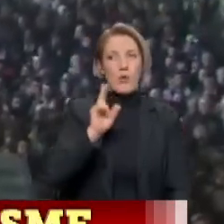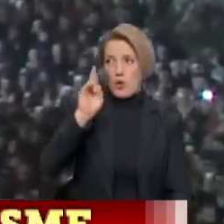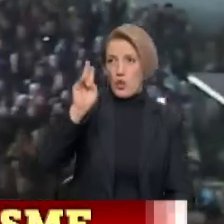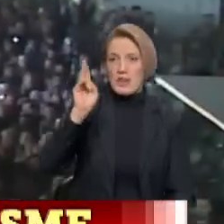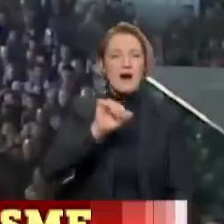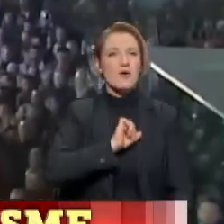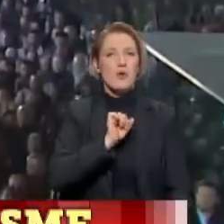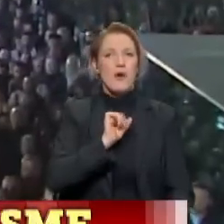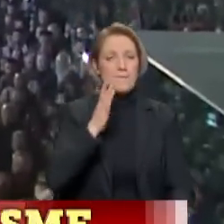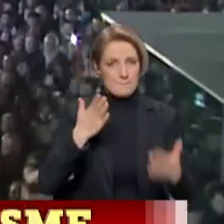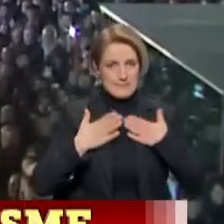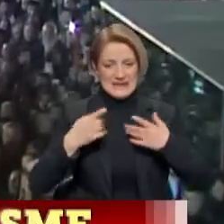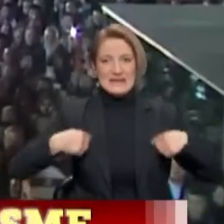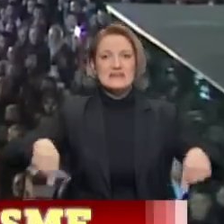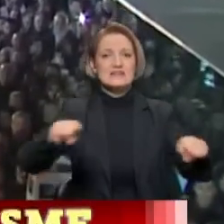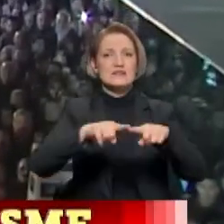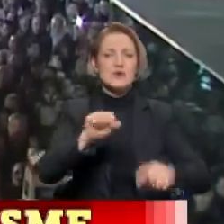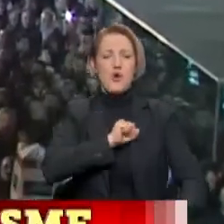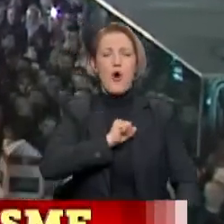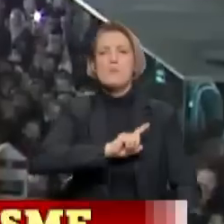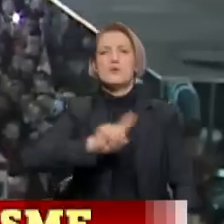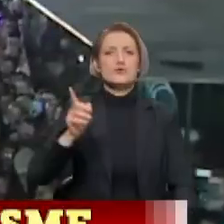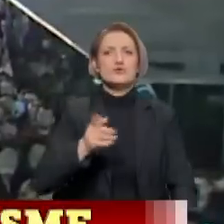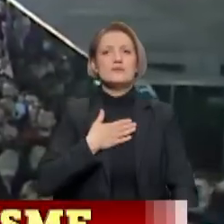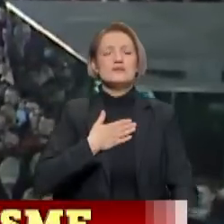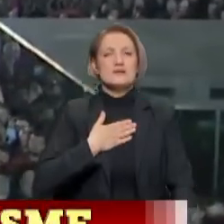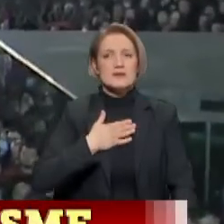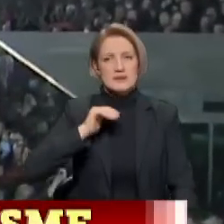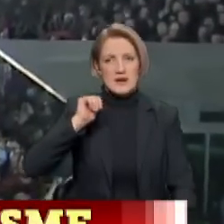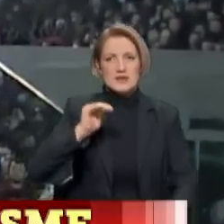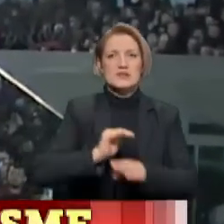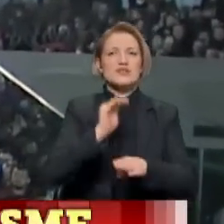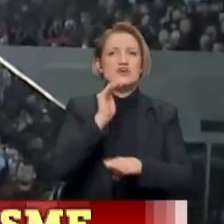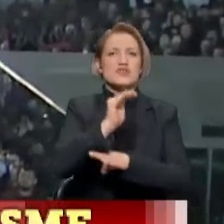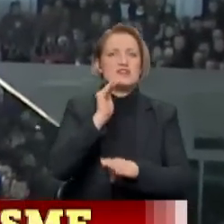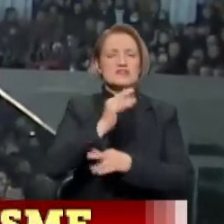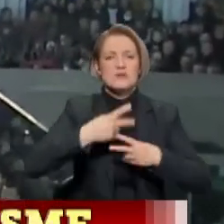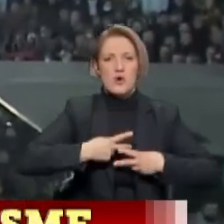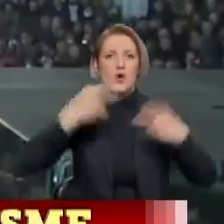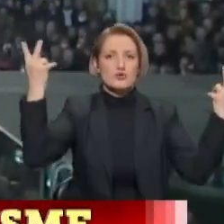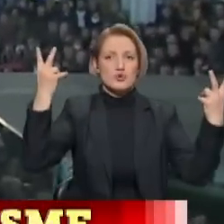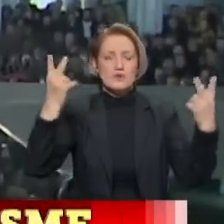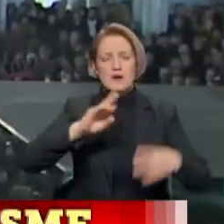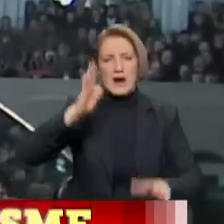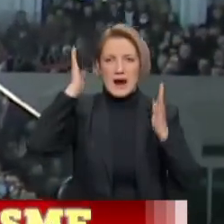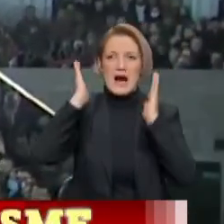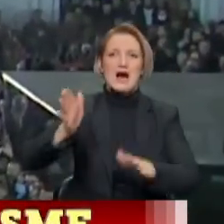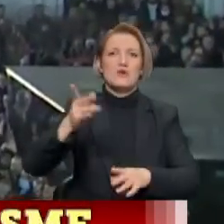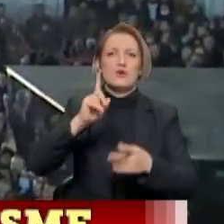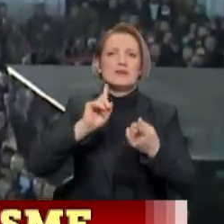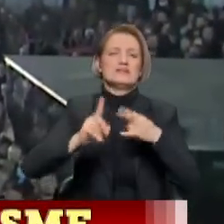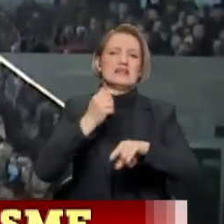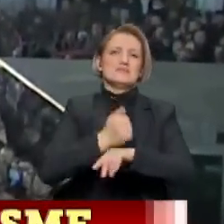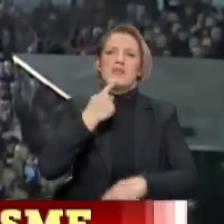onlar korkuyor. Ama biz korkmuyoruz. Yaşasın hürriyet. Kahrolsun